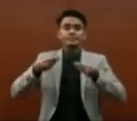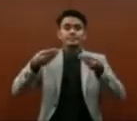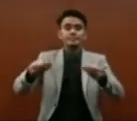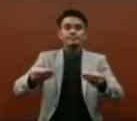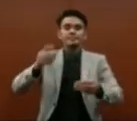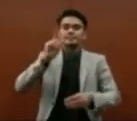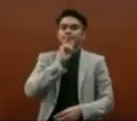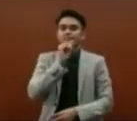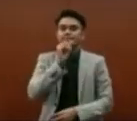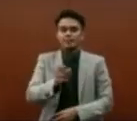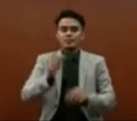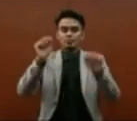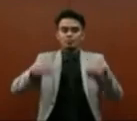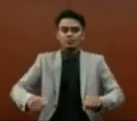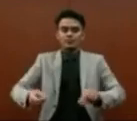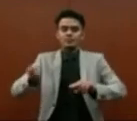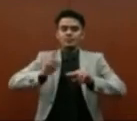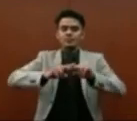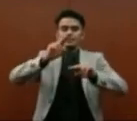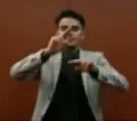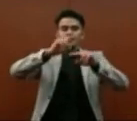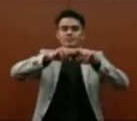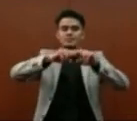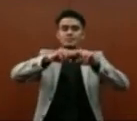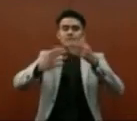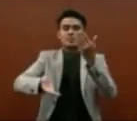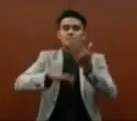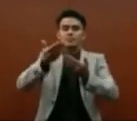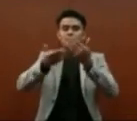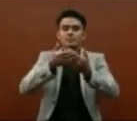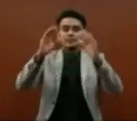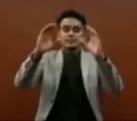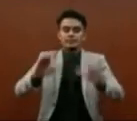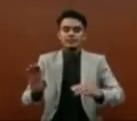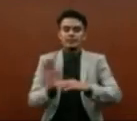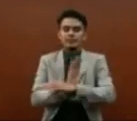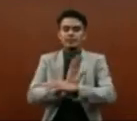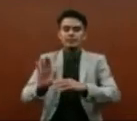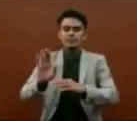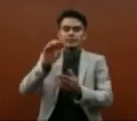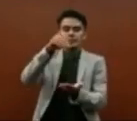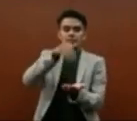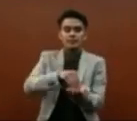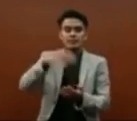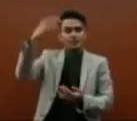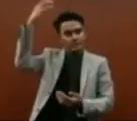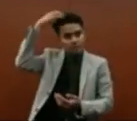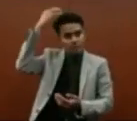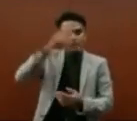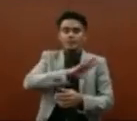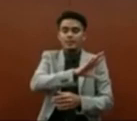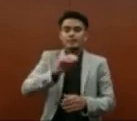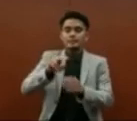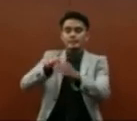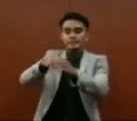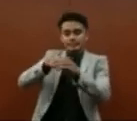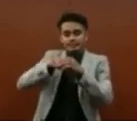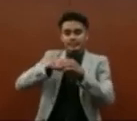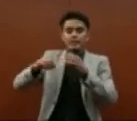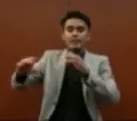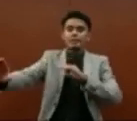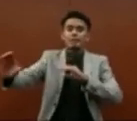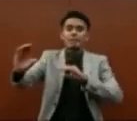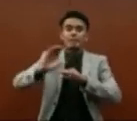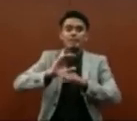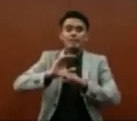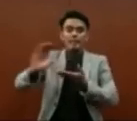pastinya akan meningkatkan kadar ke mudah cara infonya gan di negeri Selangor dan menarik minat para pelaboh untuk terus